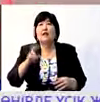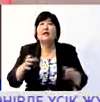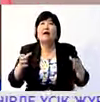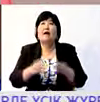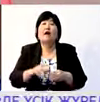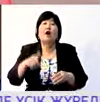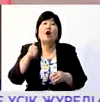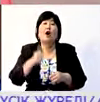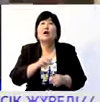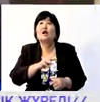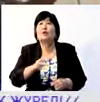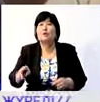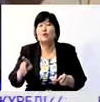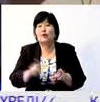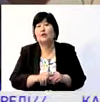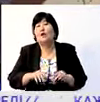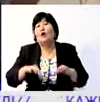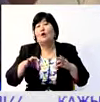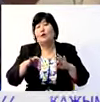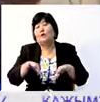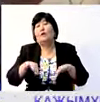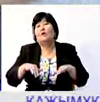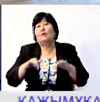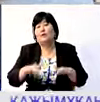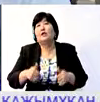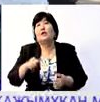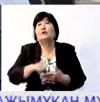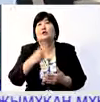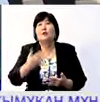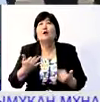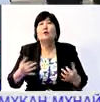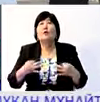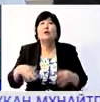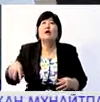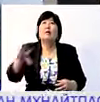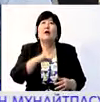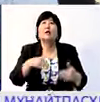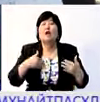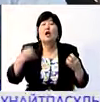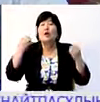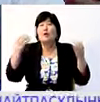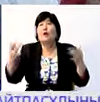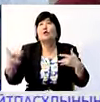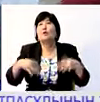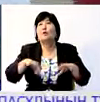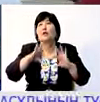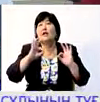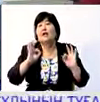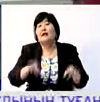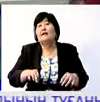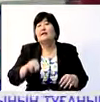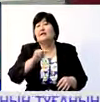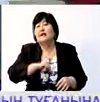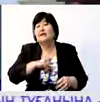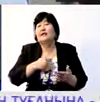командалар алғашқы минуттардан-ақ келісті ойын өрнегін көрсете білді. Бүгінгі мерекемен барлықтарыңызды құттықтаймын, мәдениет және өнер саласының қызметкерлерін.